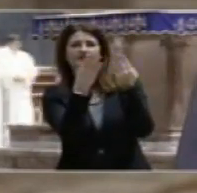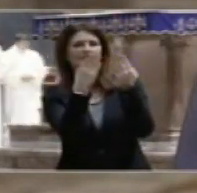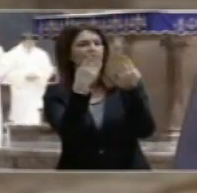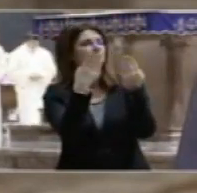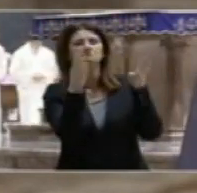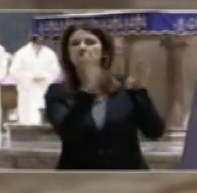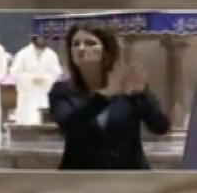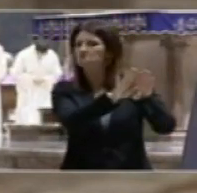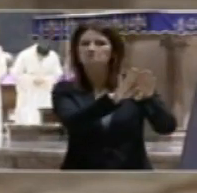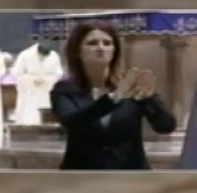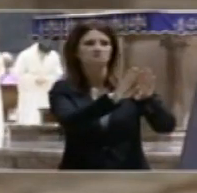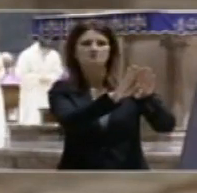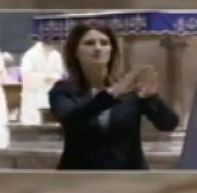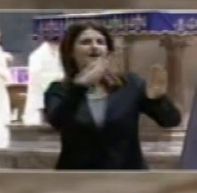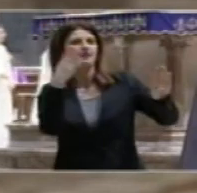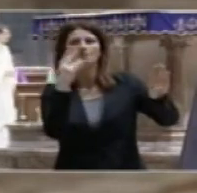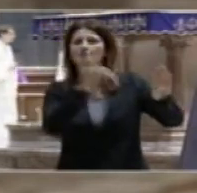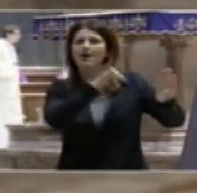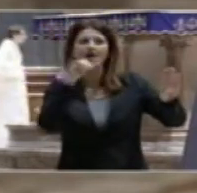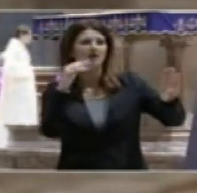si apre mai.